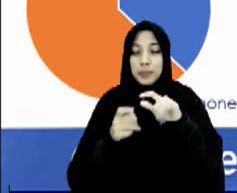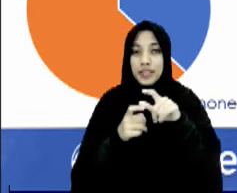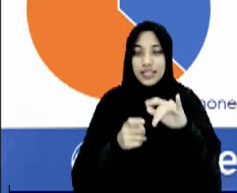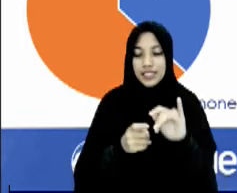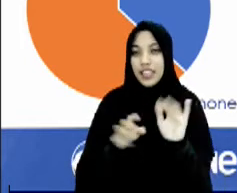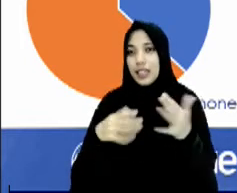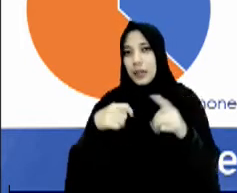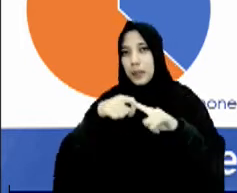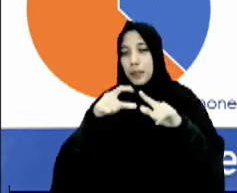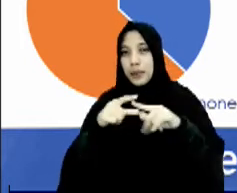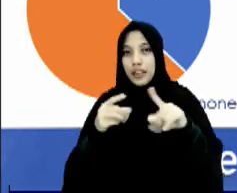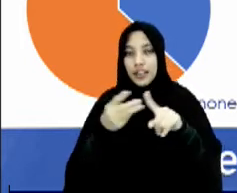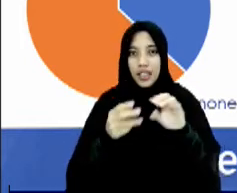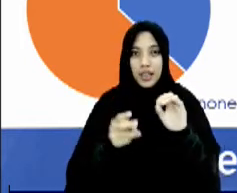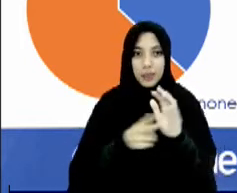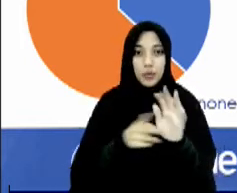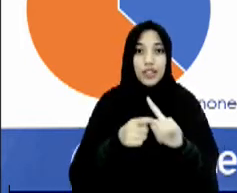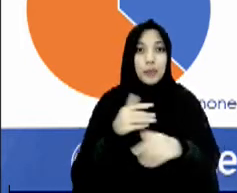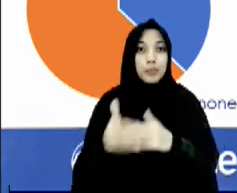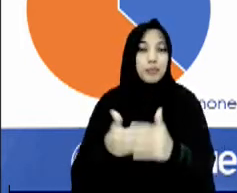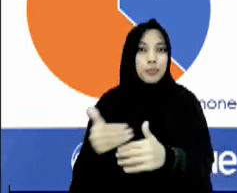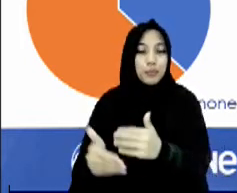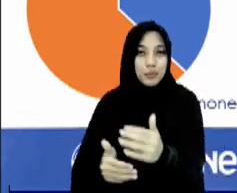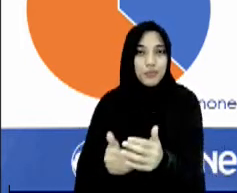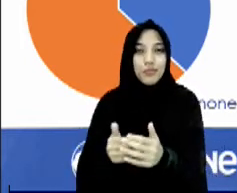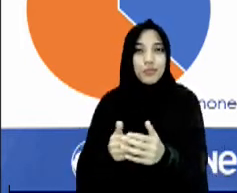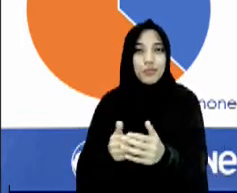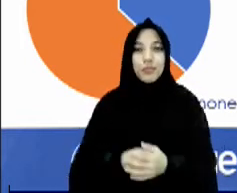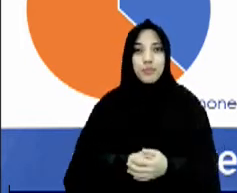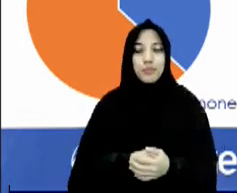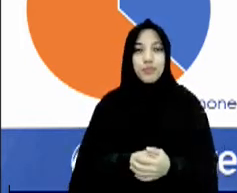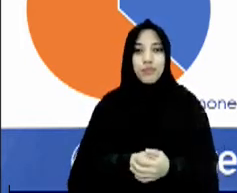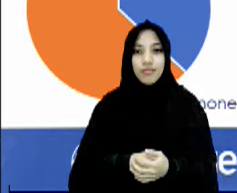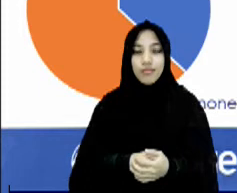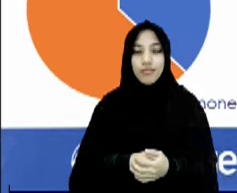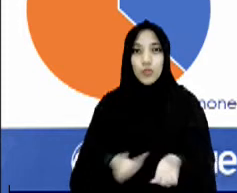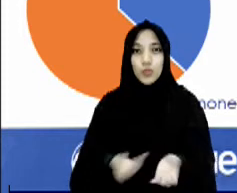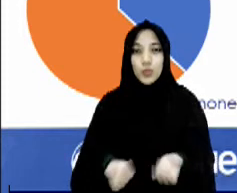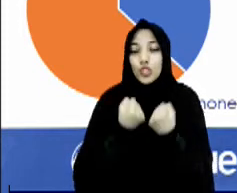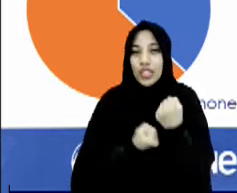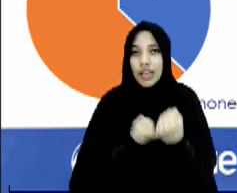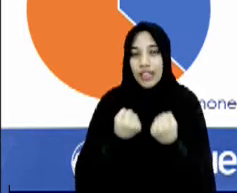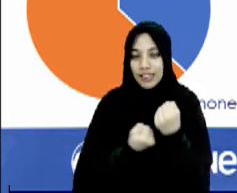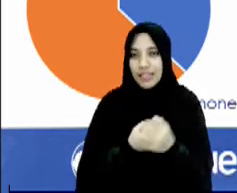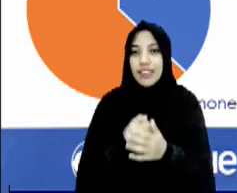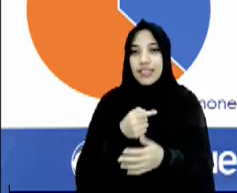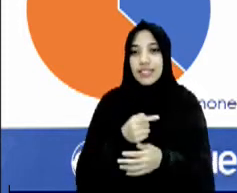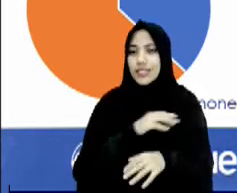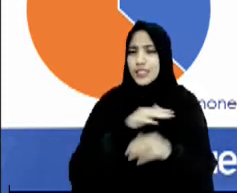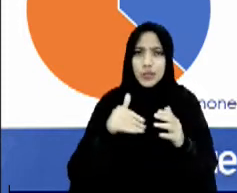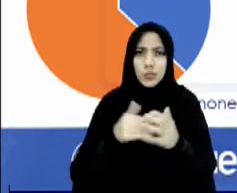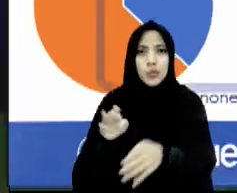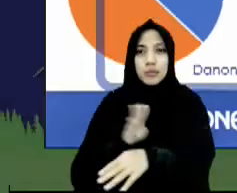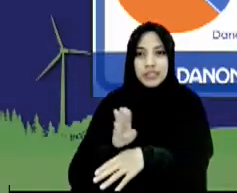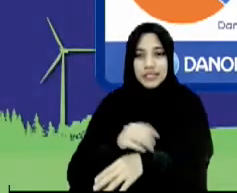eh dari proses produksi kita ee atau mungkin bukan hanya proses produksi ya tapi dari overall apa namanya eh bisnis kita terutama untuk